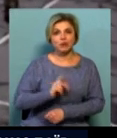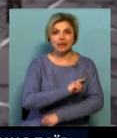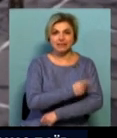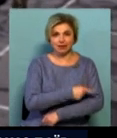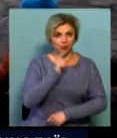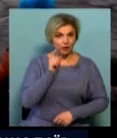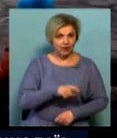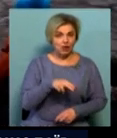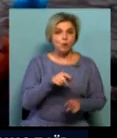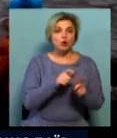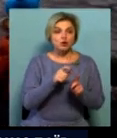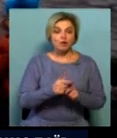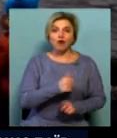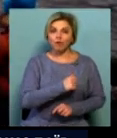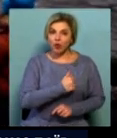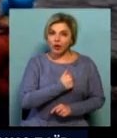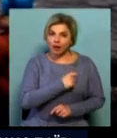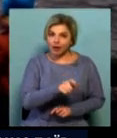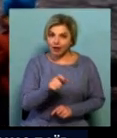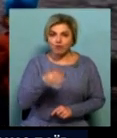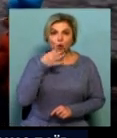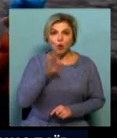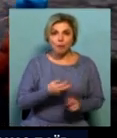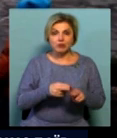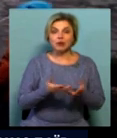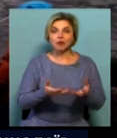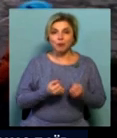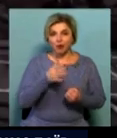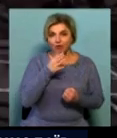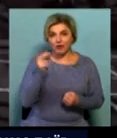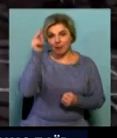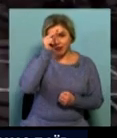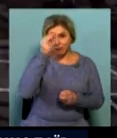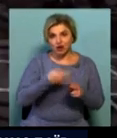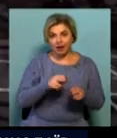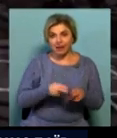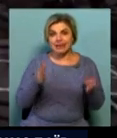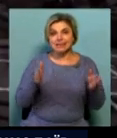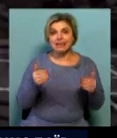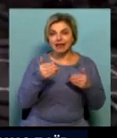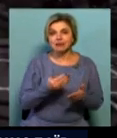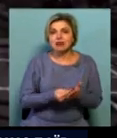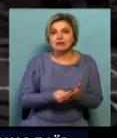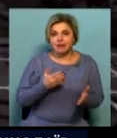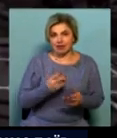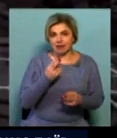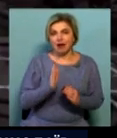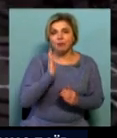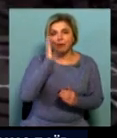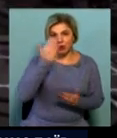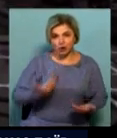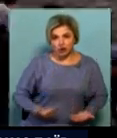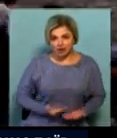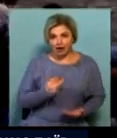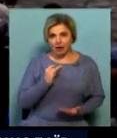За словами самих вояків, досвід, який вони отримують під час навчання у цих стінах, є безцінним для їх подальшого життя та